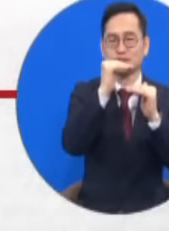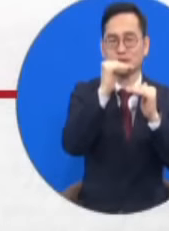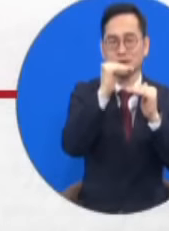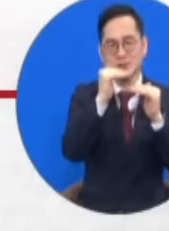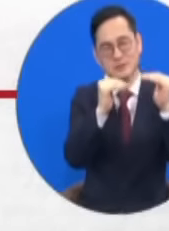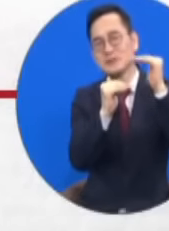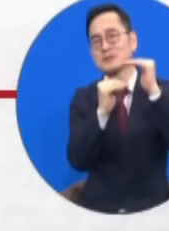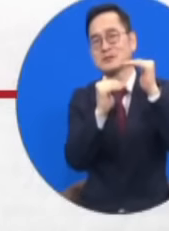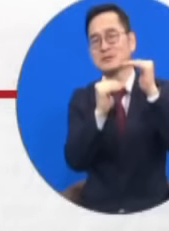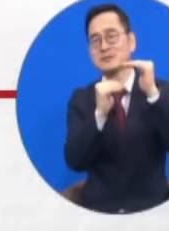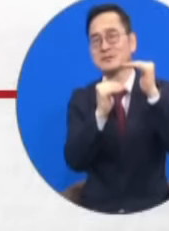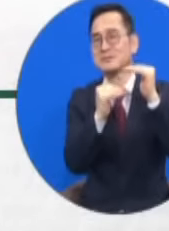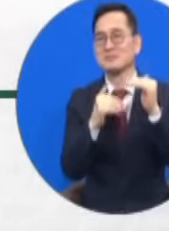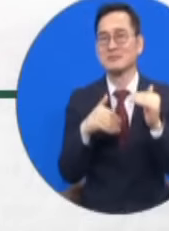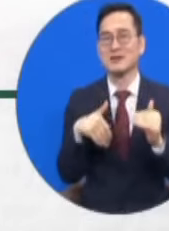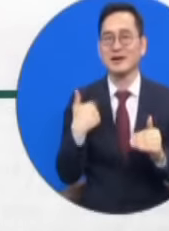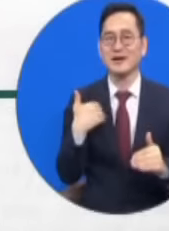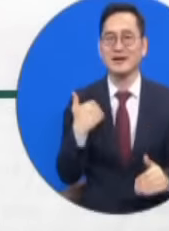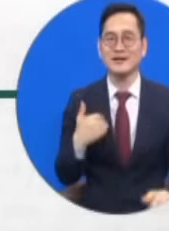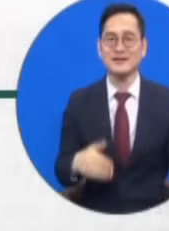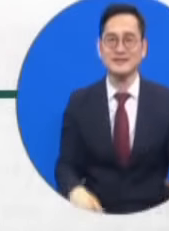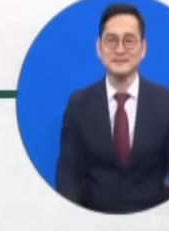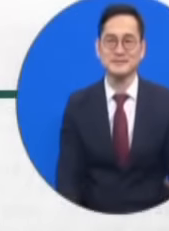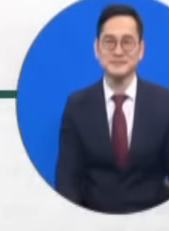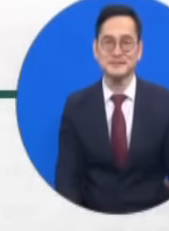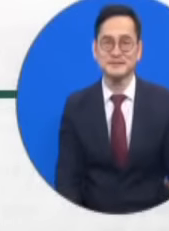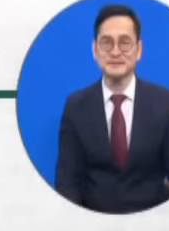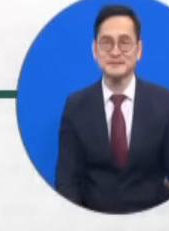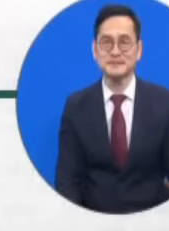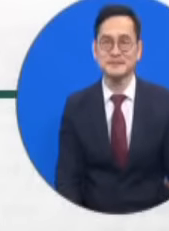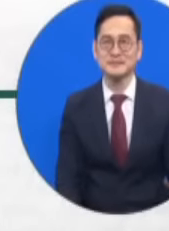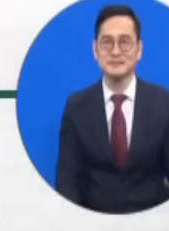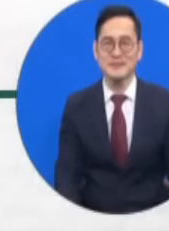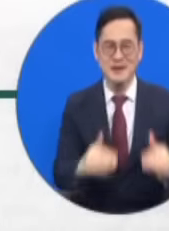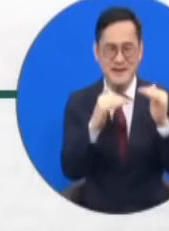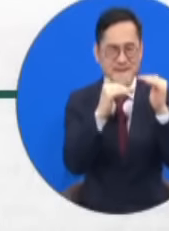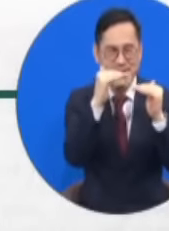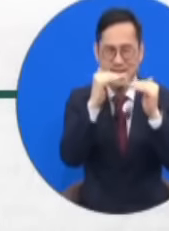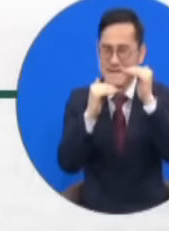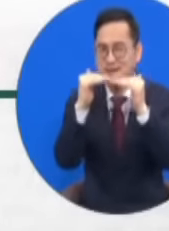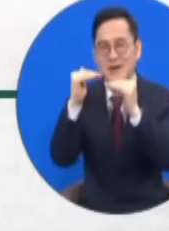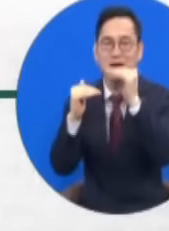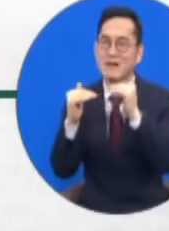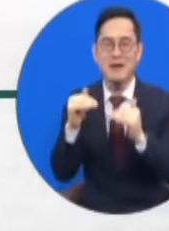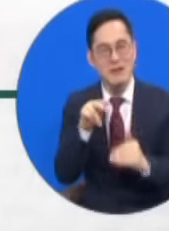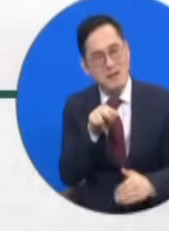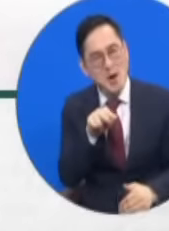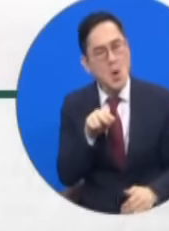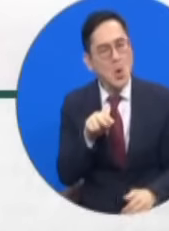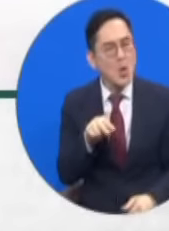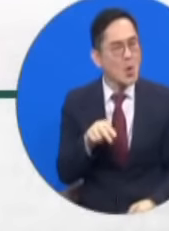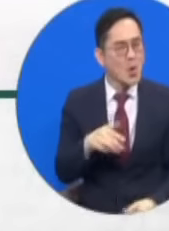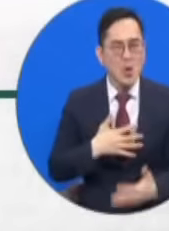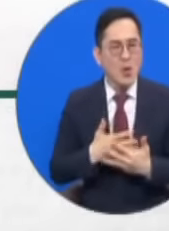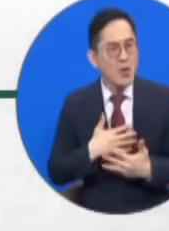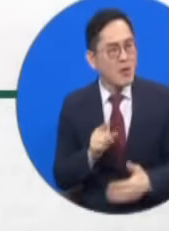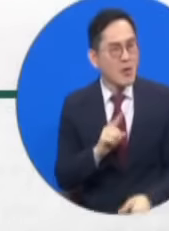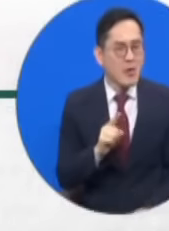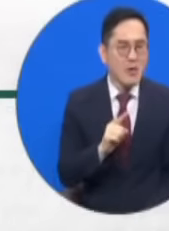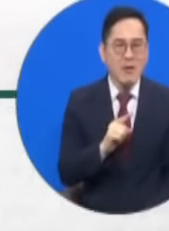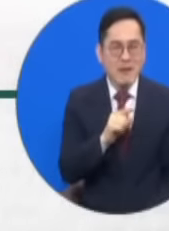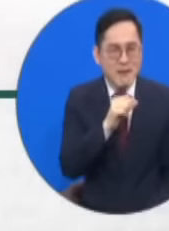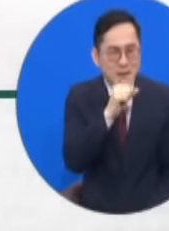거예요. 그러니까 플러스 마이너스 알파가 이 범위가 굉장히 작은 거예요. 네. 이제 그렇기 때문에 여당과 야당 입장에서